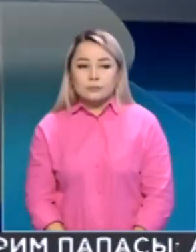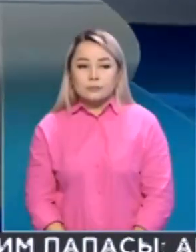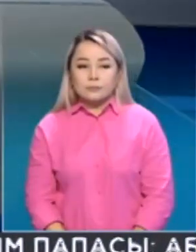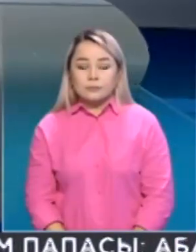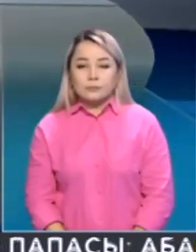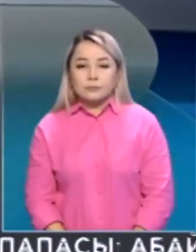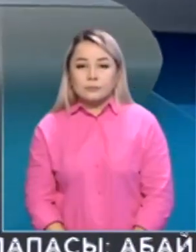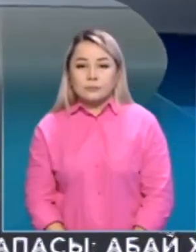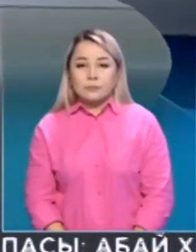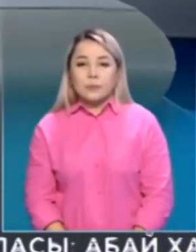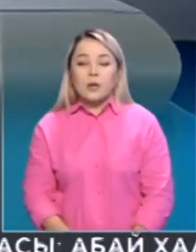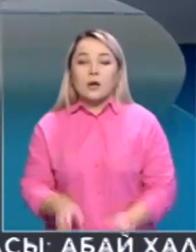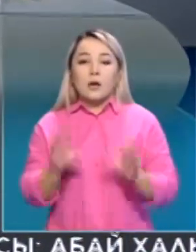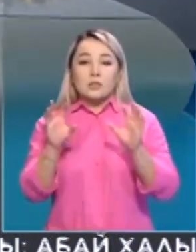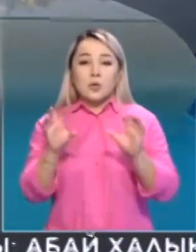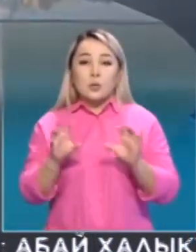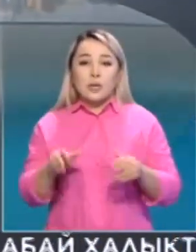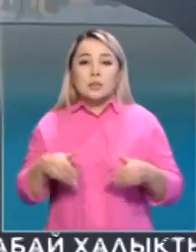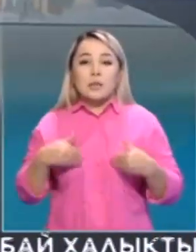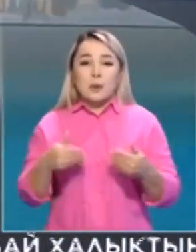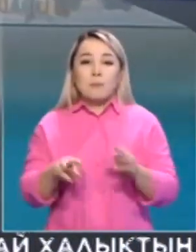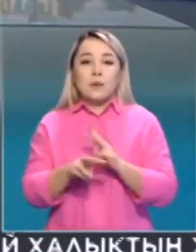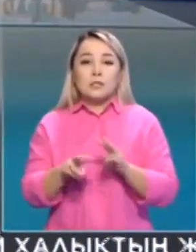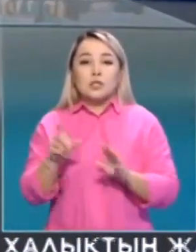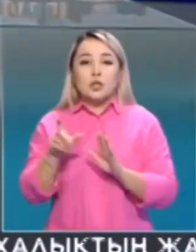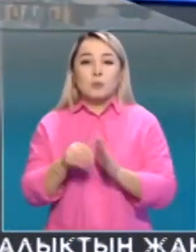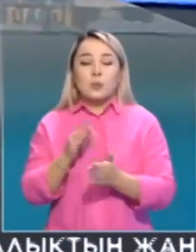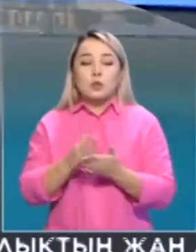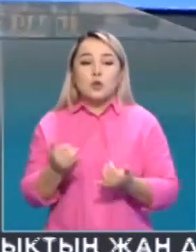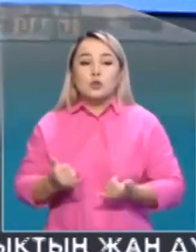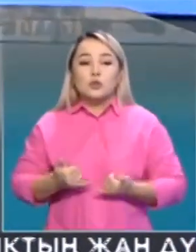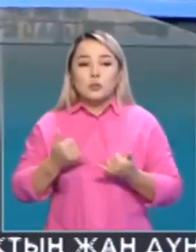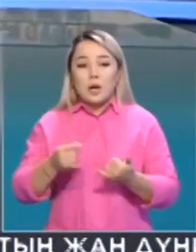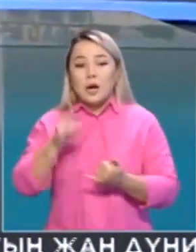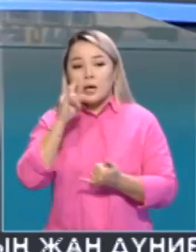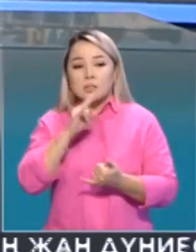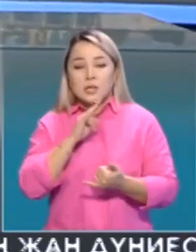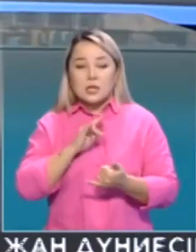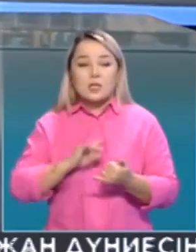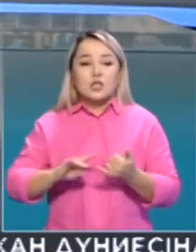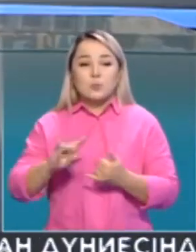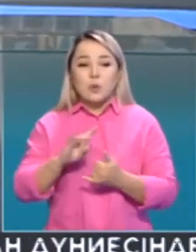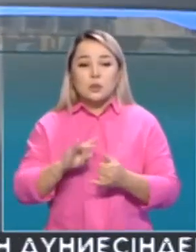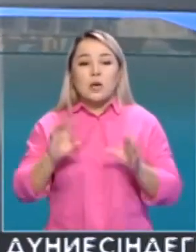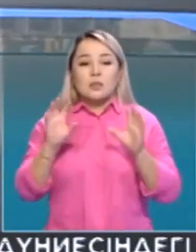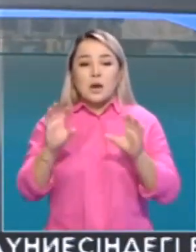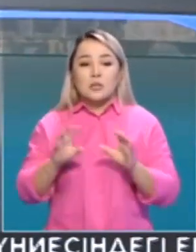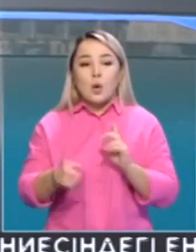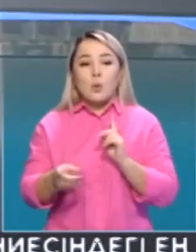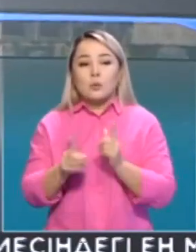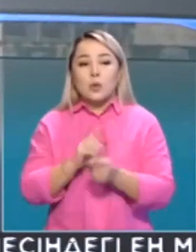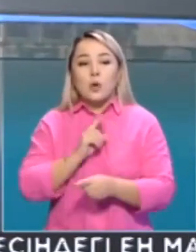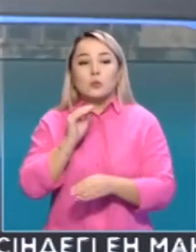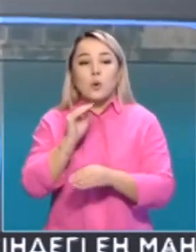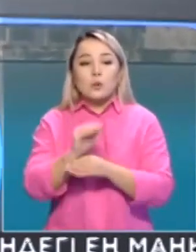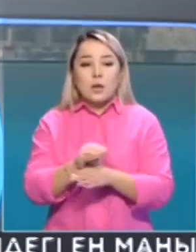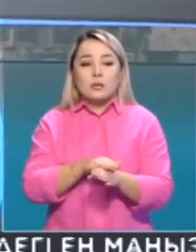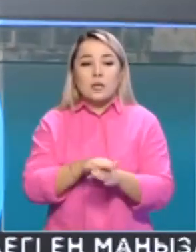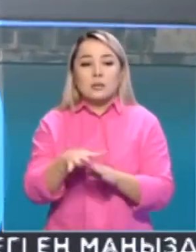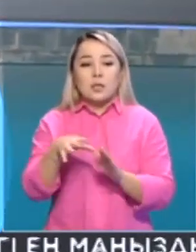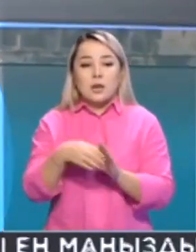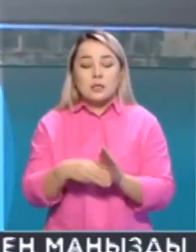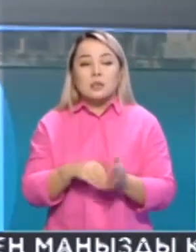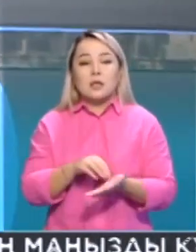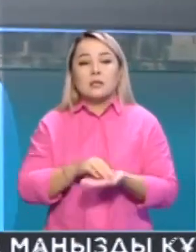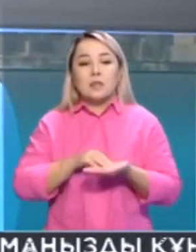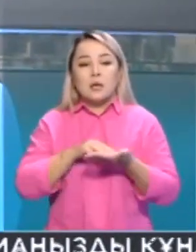Ел жаңалықтары. Конституциялық кеңес мәжіліс депутаттары ұсынған Қазақстан Республикасының конституциясына өзгерістер мен толықтыру енгізу туралы өтінішін